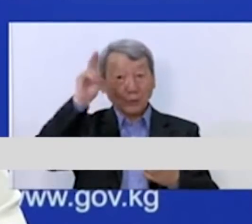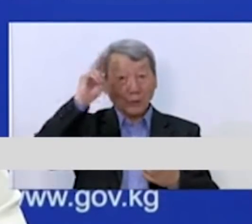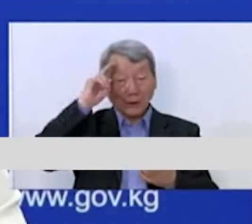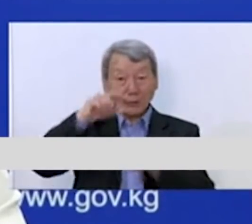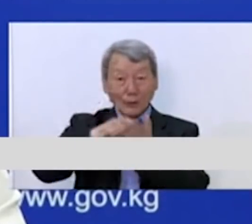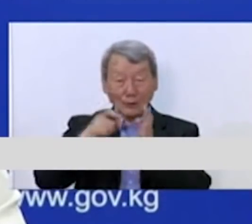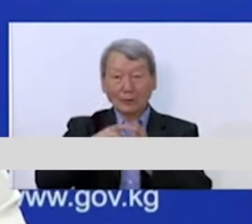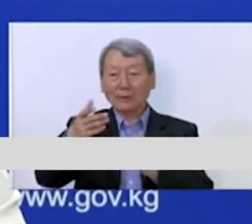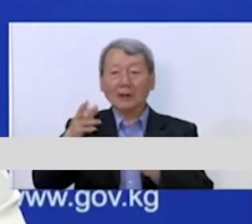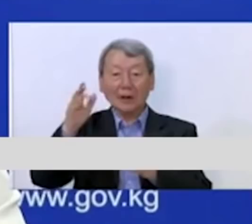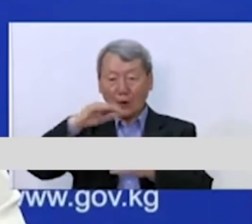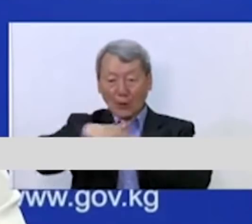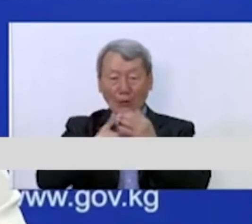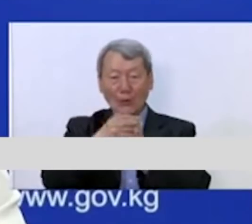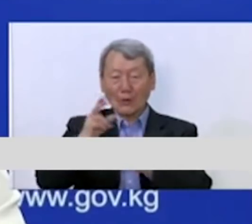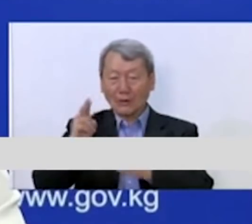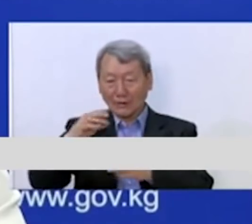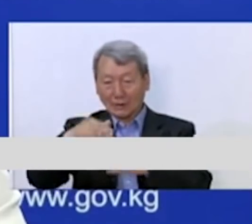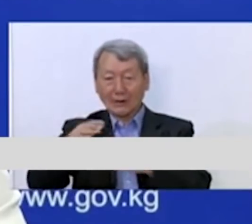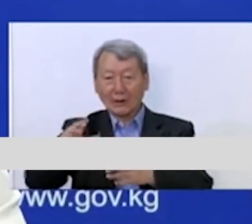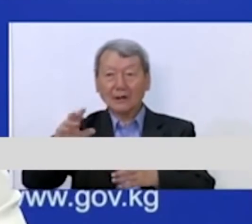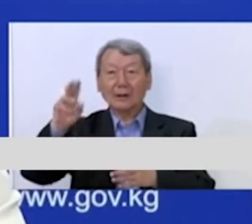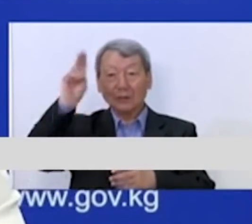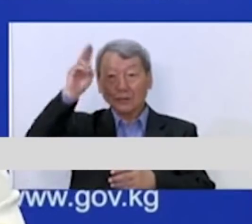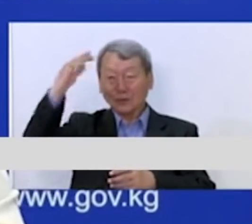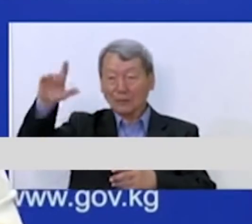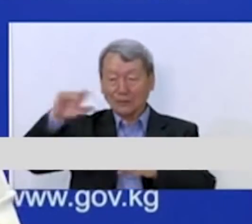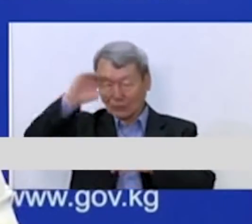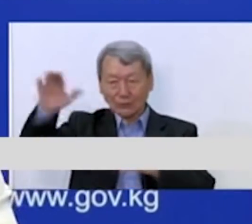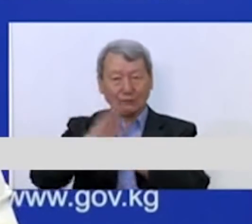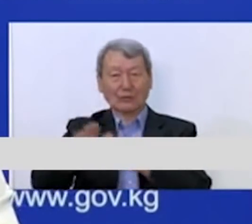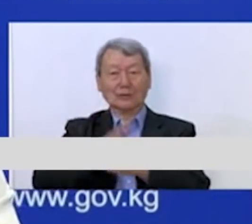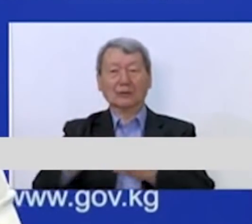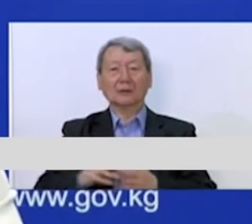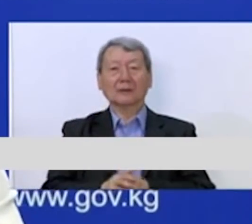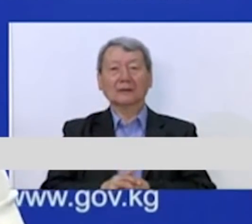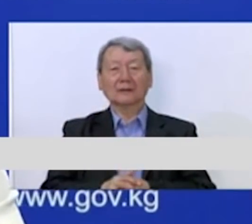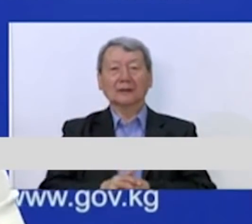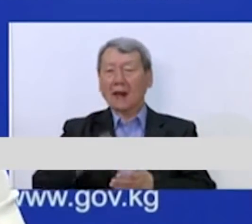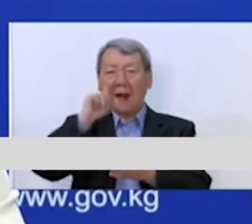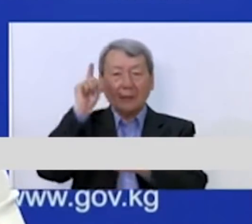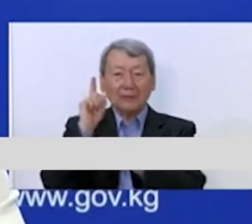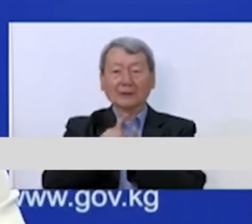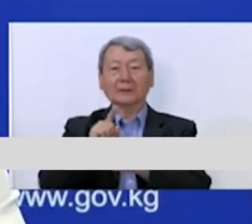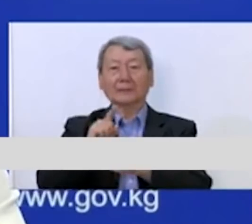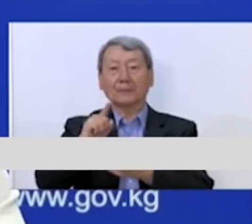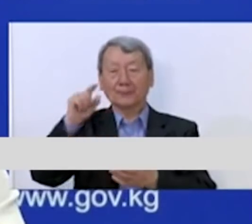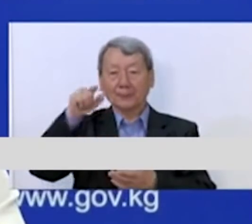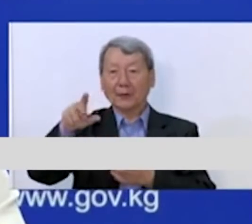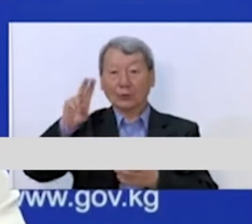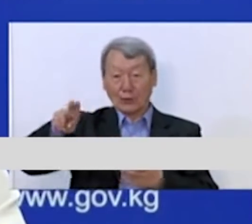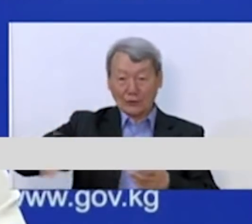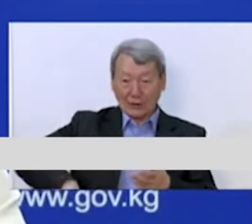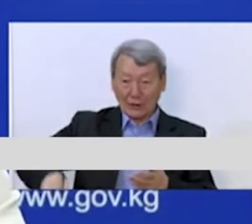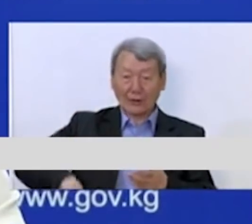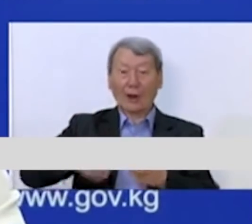туалетных комнат, раковин для мытья рук и сливных бачков и так далее. Обязательным условием для